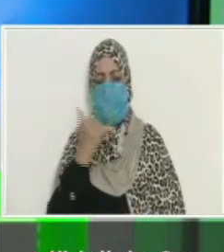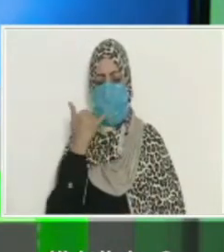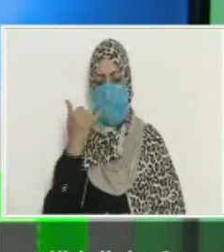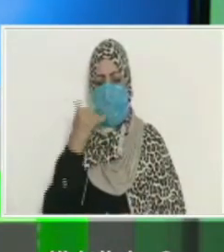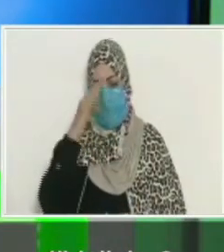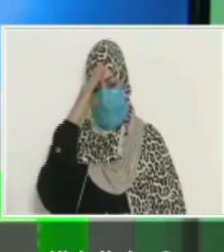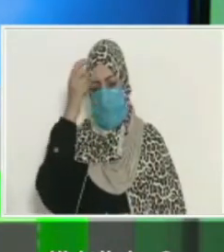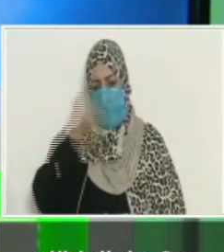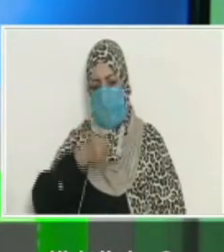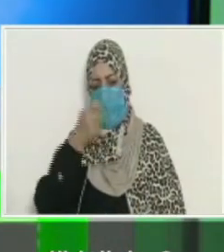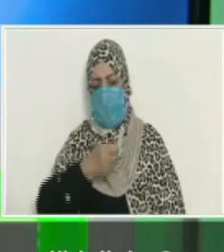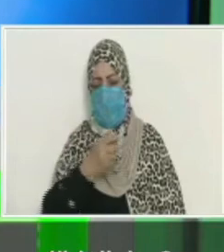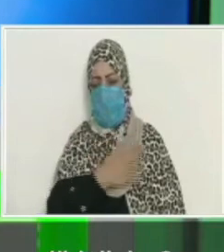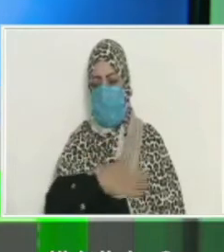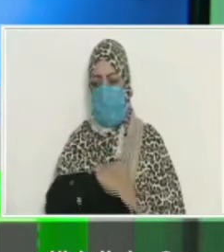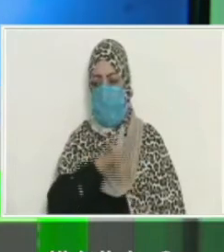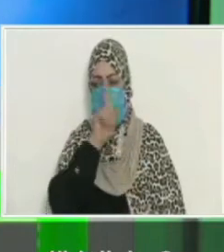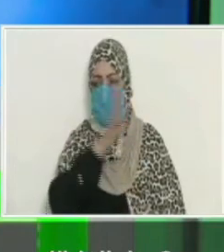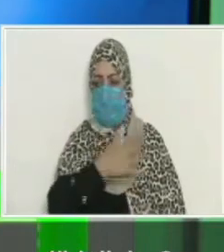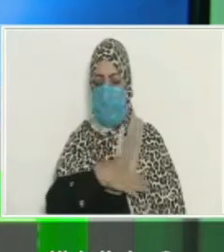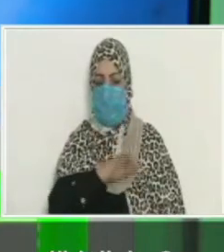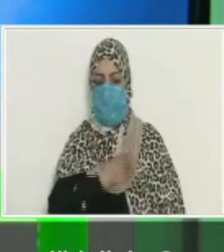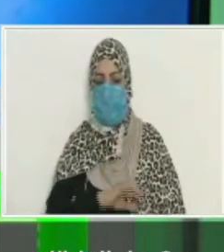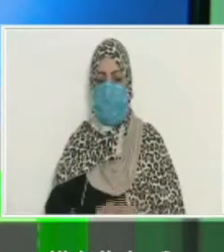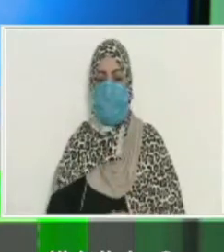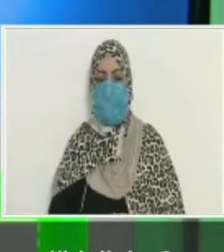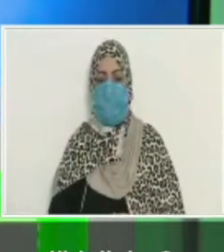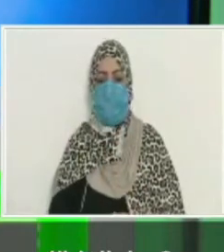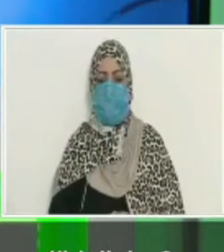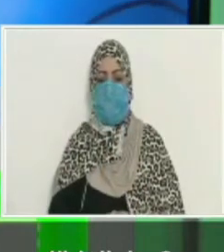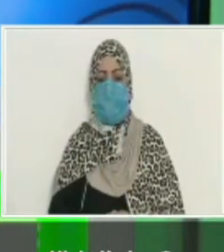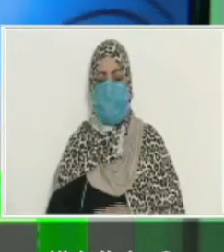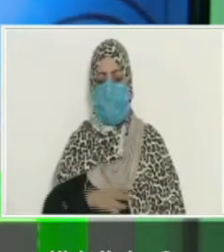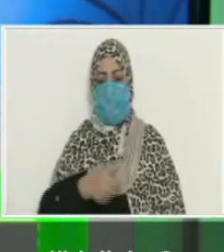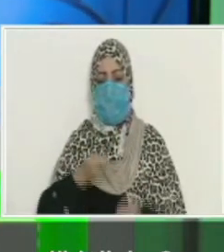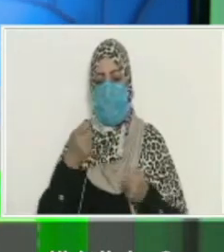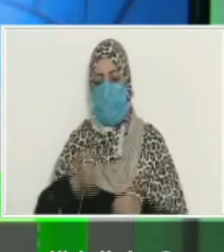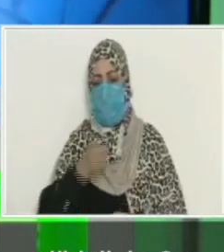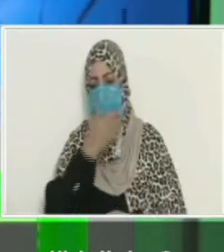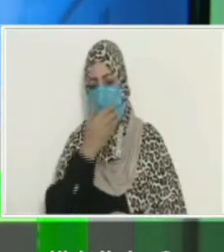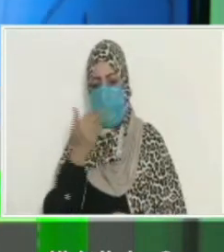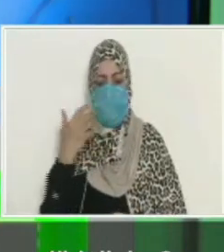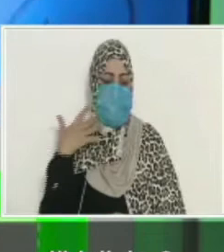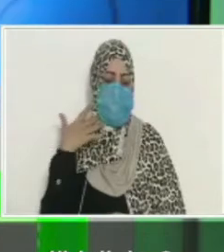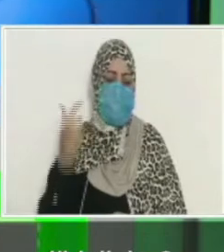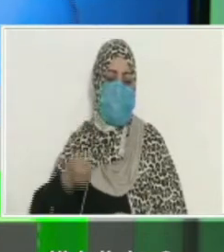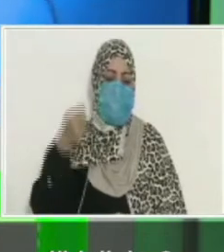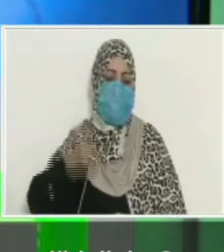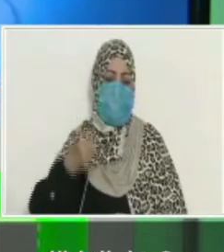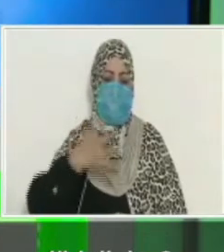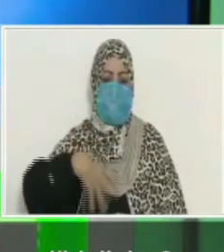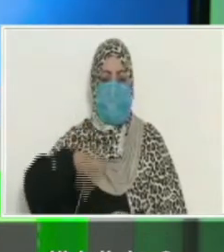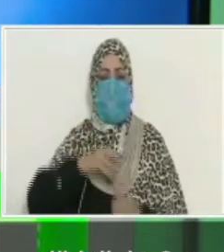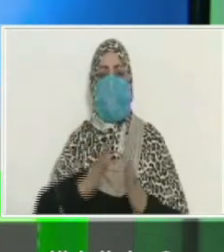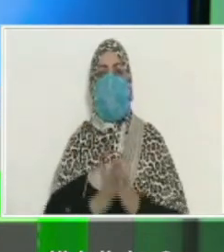يعود عليك الصحة والسلامة ما شاء الله. وإياكم أخي بارك الله فيك، كل سنة وأنت طيب، تفضل. شيخ أنا اسمها في شهر رمضان باهي عندي سكر باهي.